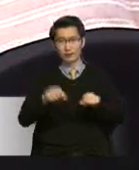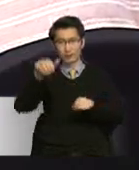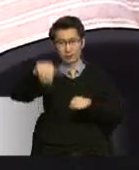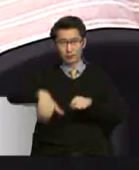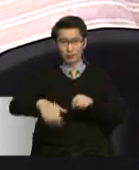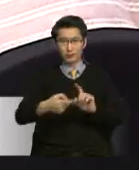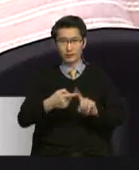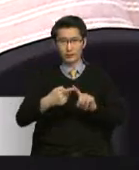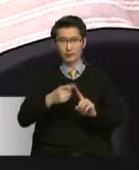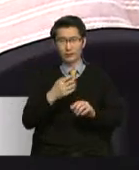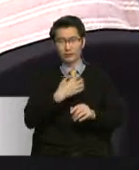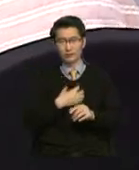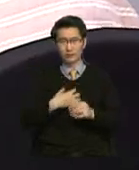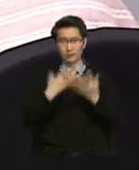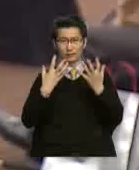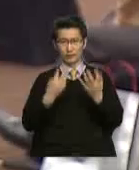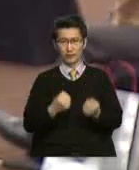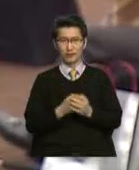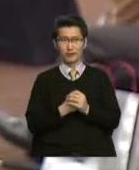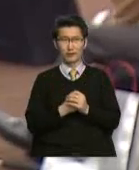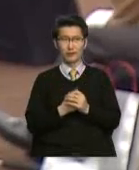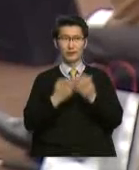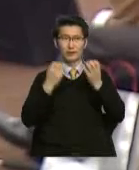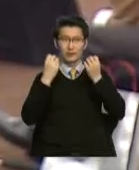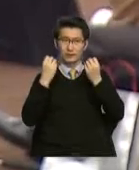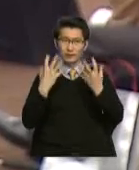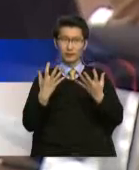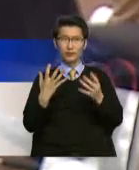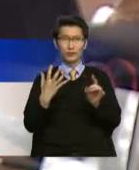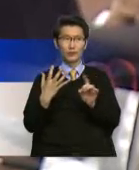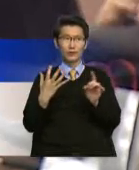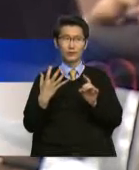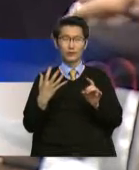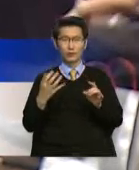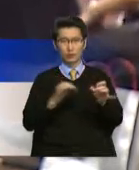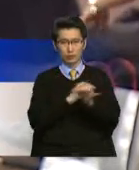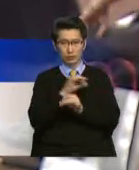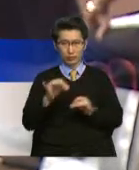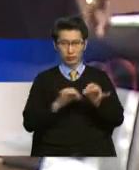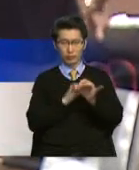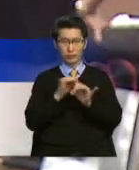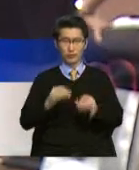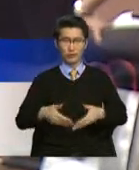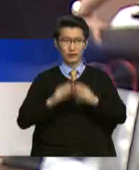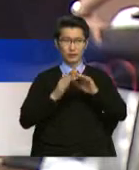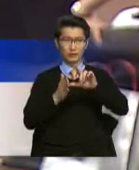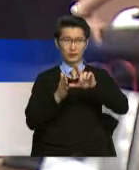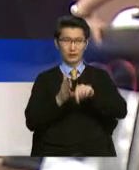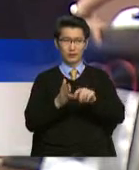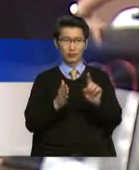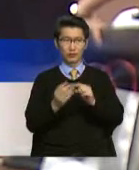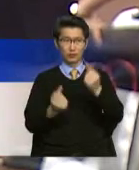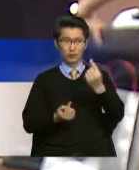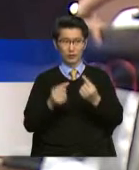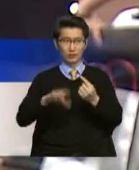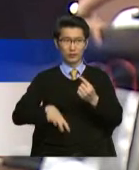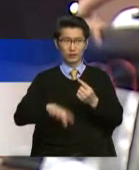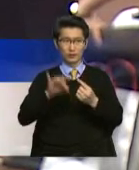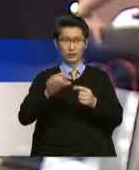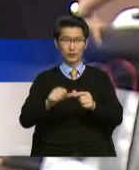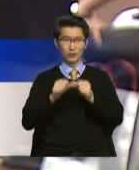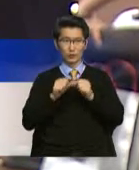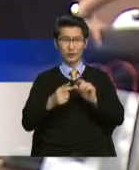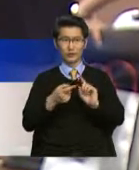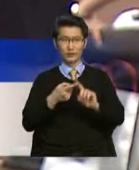우려가 깊어지고 있기 때문입니다 새로운 어 유통상가 라든지 이런 들어올 때는 무엇보다도 최우선적으로